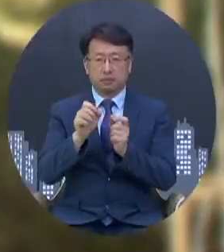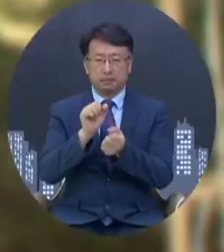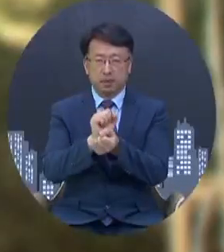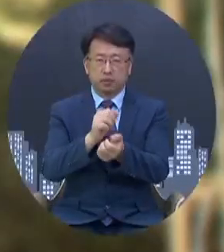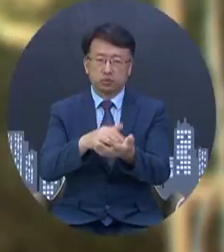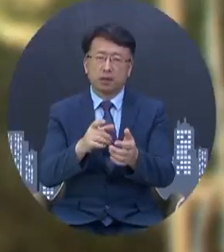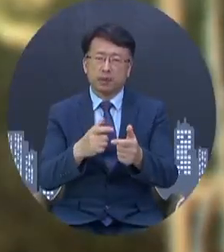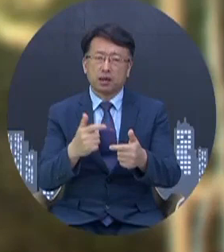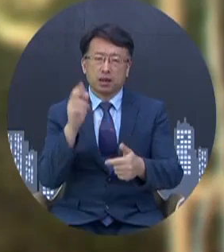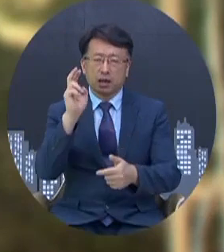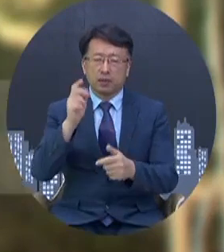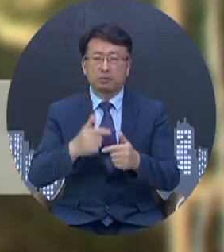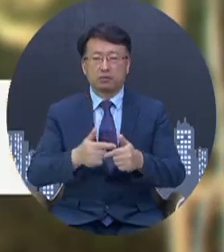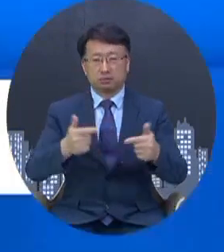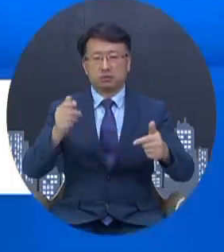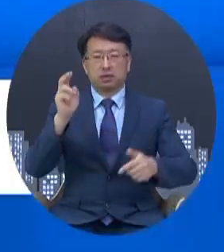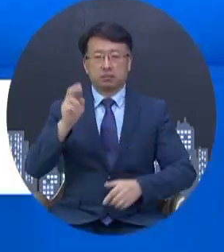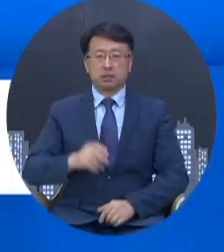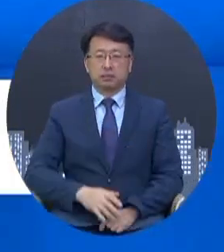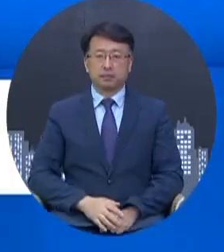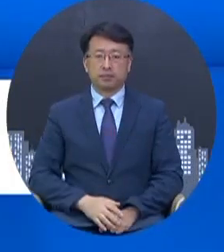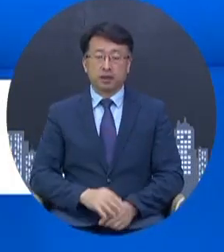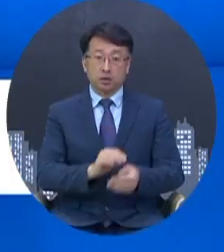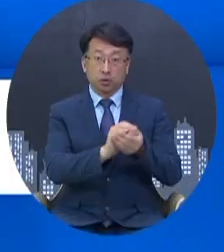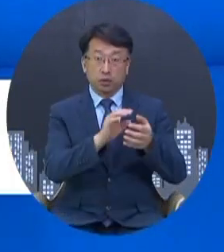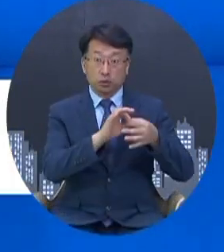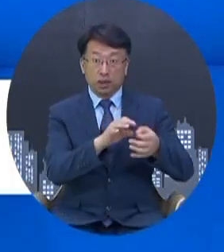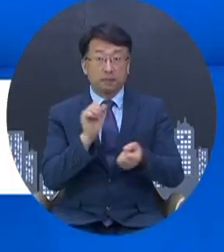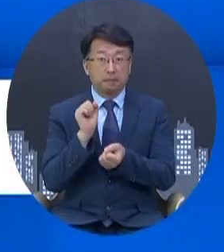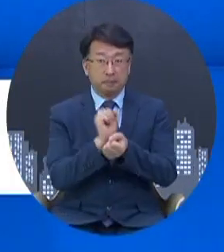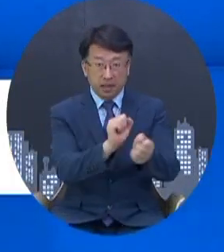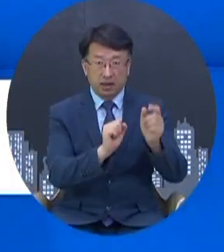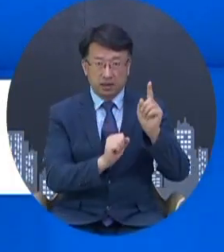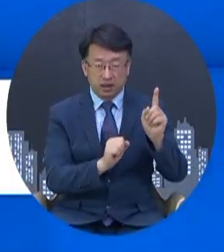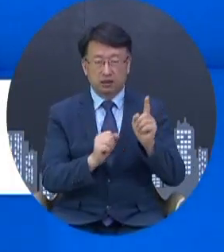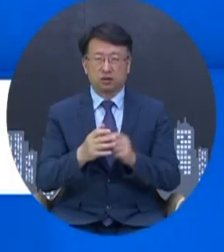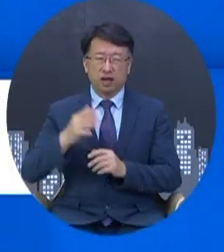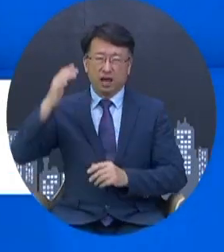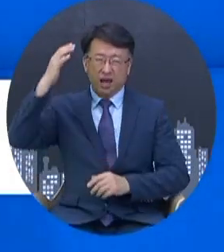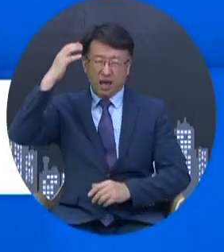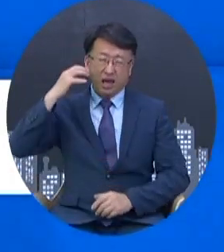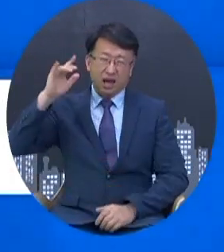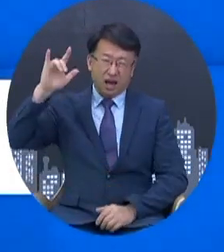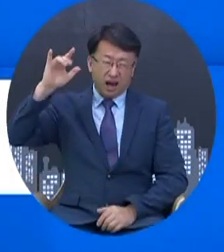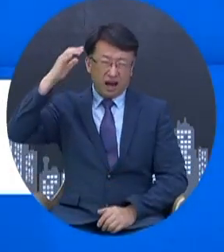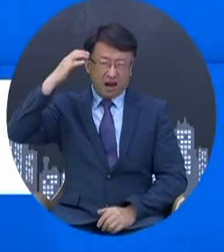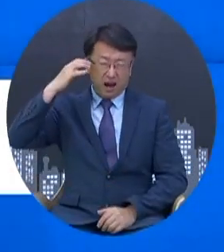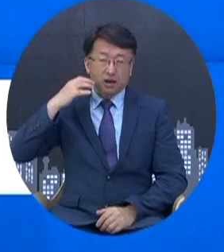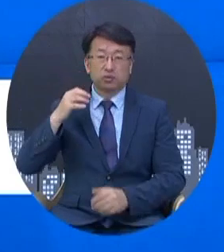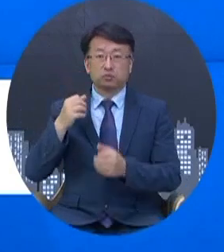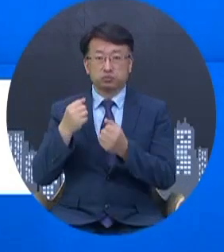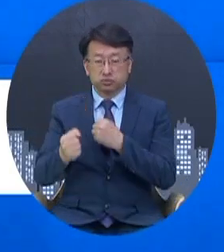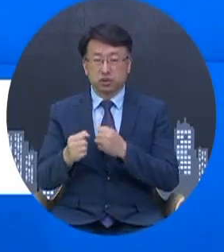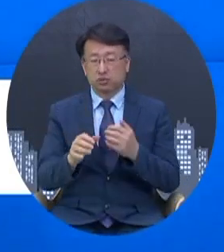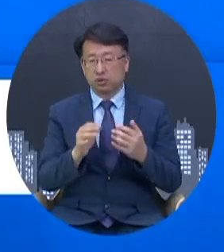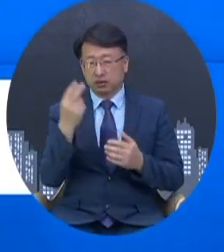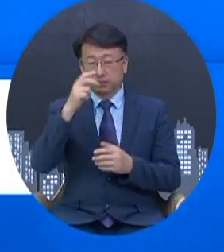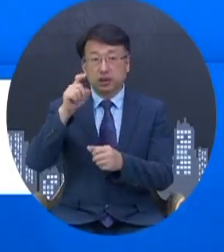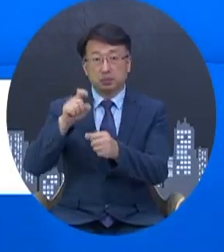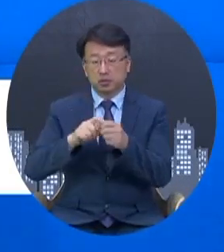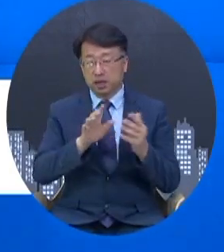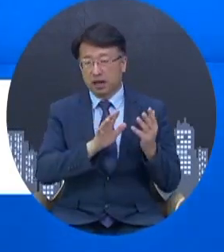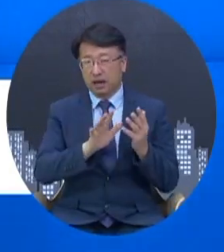보입니다. 집단 감염 및 발생한 것과 불볕더위에도 불구하고 검사를 받으러 오신 많은